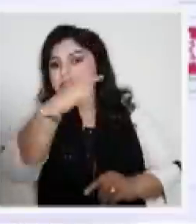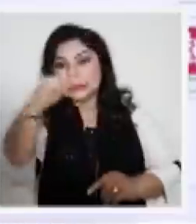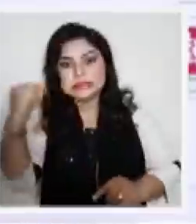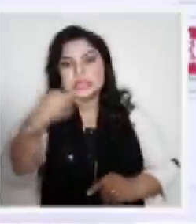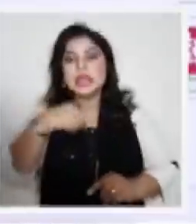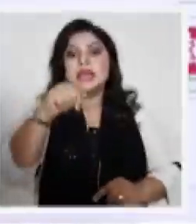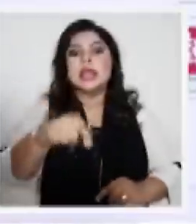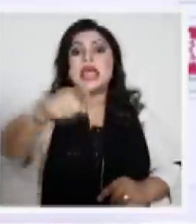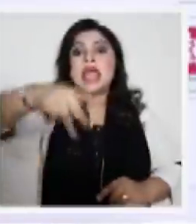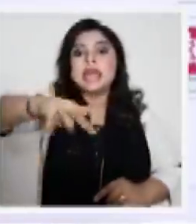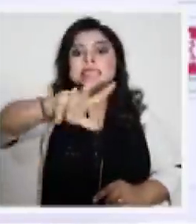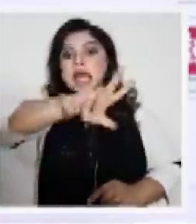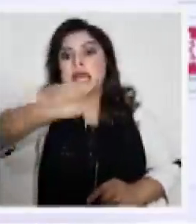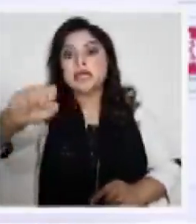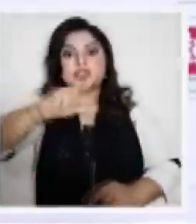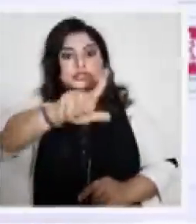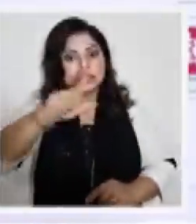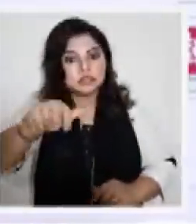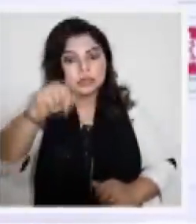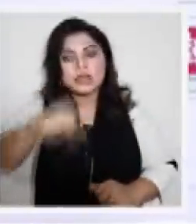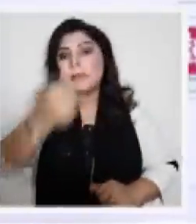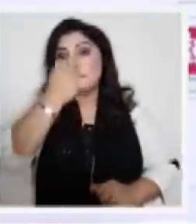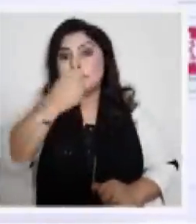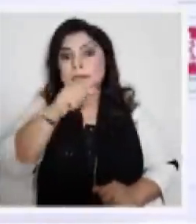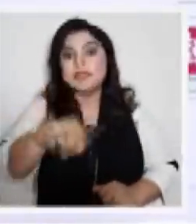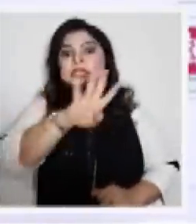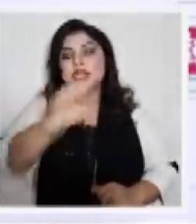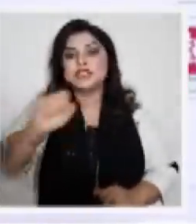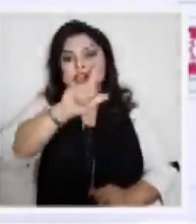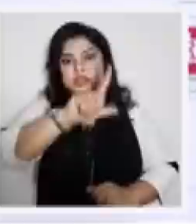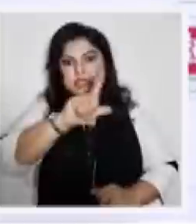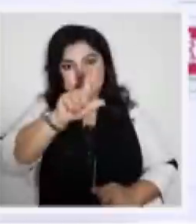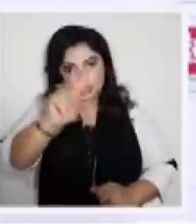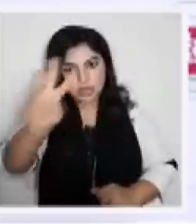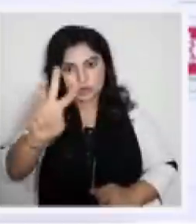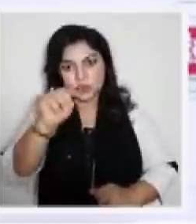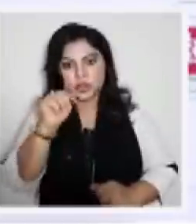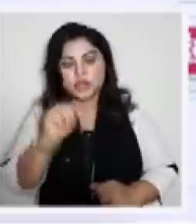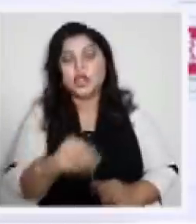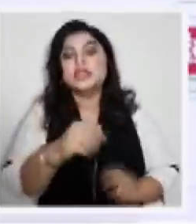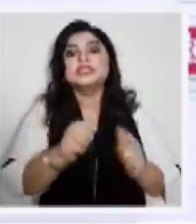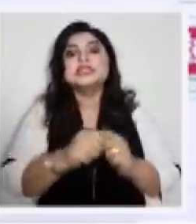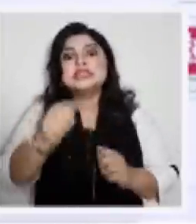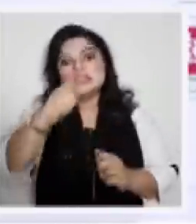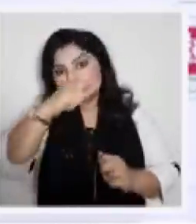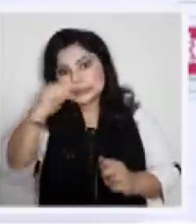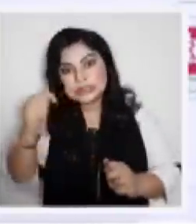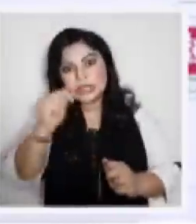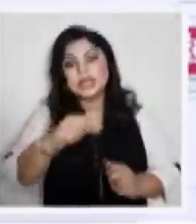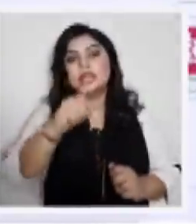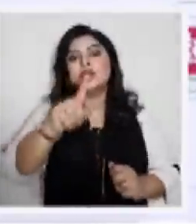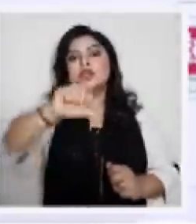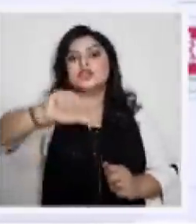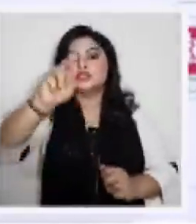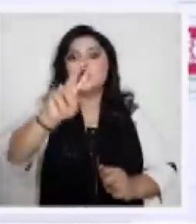নারী। এ পর্যন্ত মৃত্যুবরণ করেছেন পুরুষ 1,799 জন, নারী 476 জন।